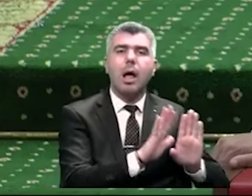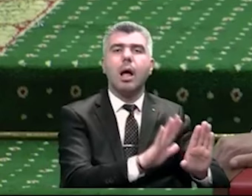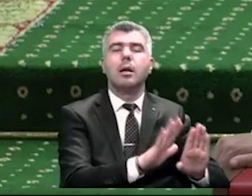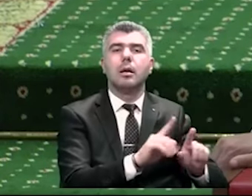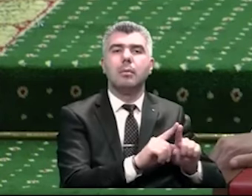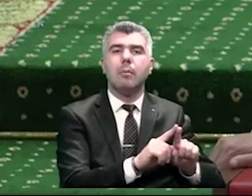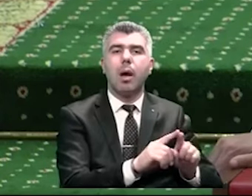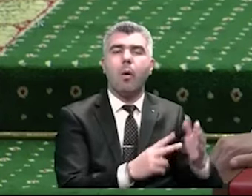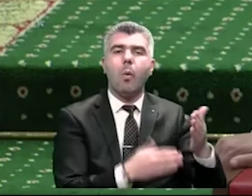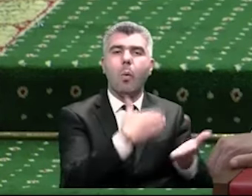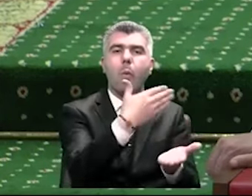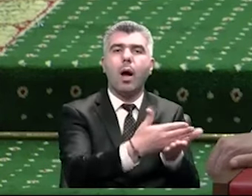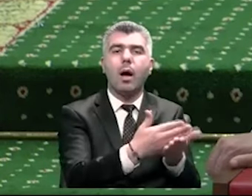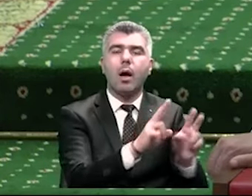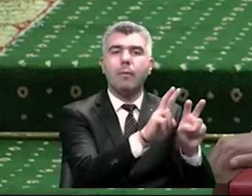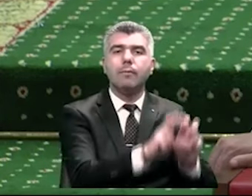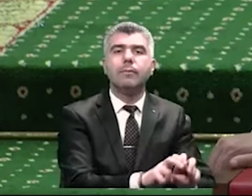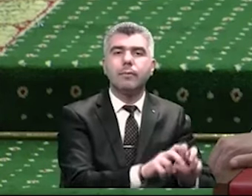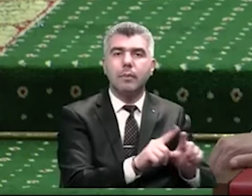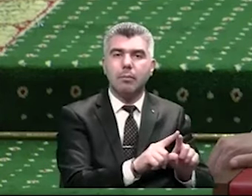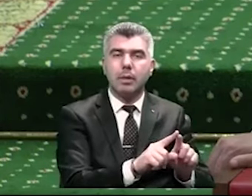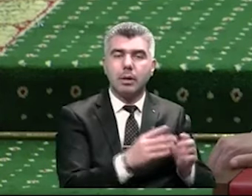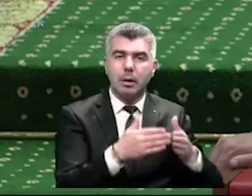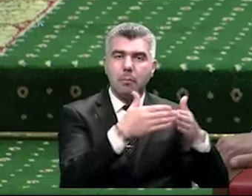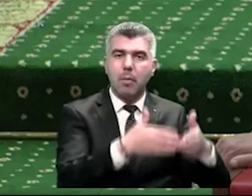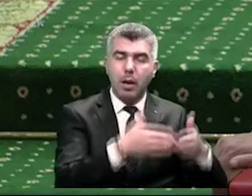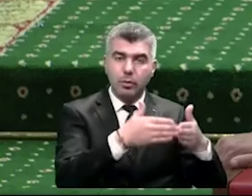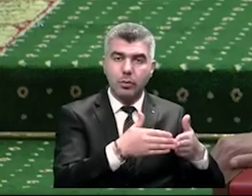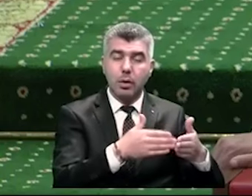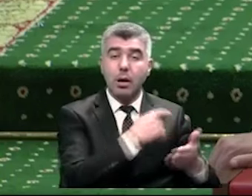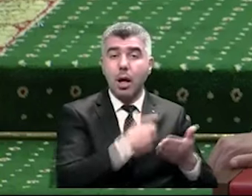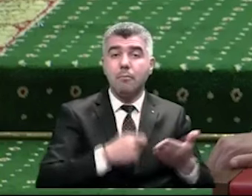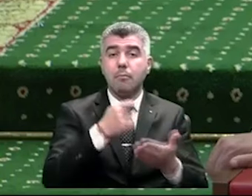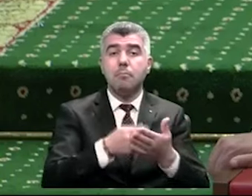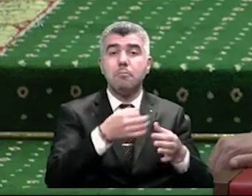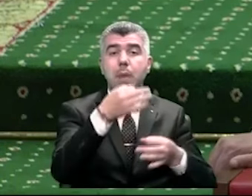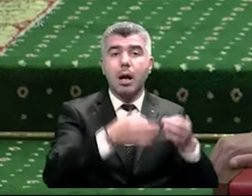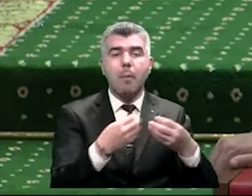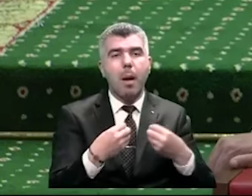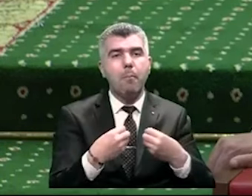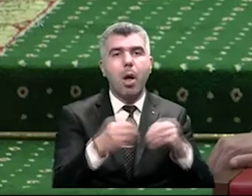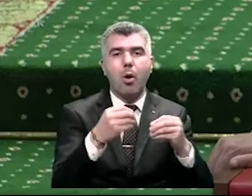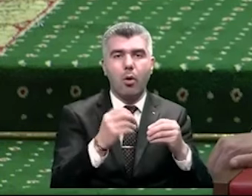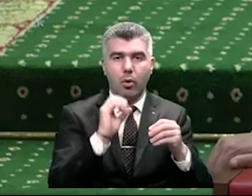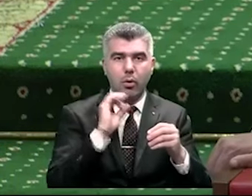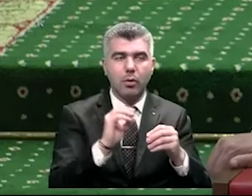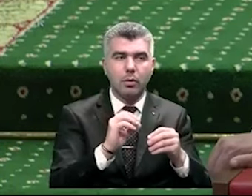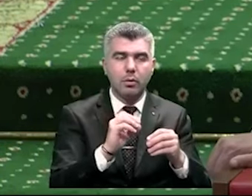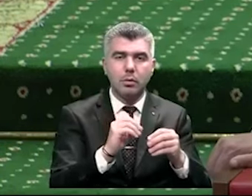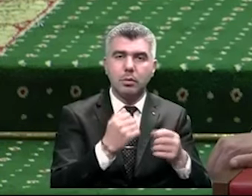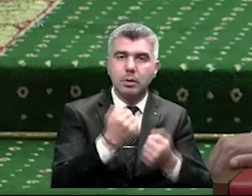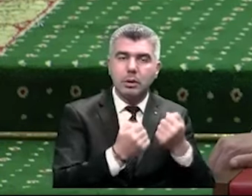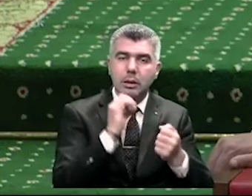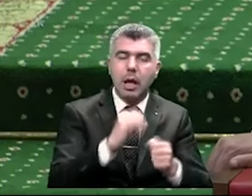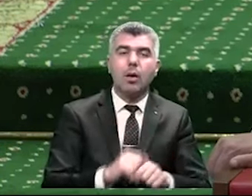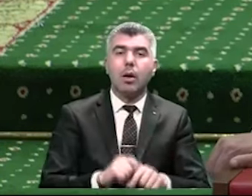حركيات الموانئ ح حيث تم اصدار اوامر قضائيه قضت ببيع بعض الوحدات بالمزاد ووضع